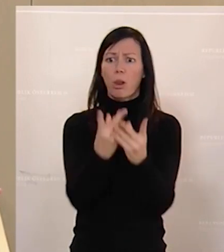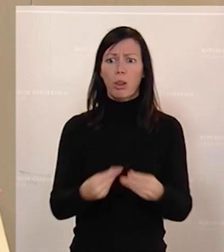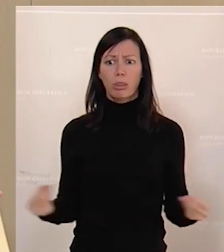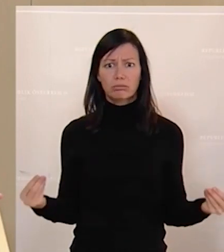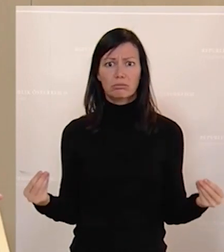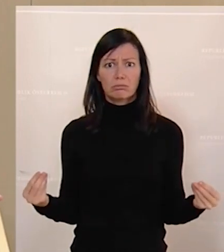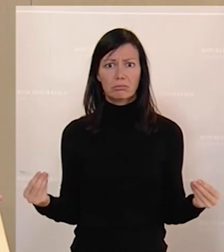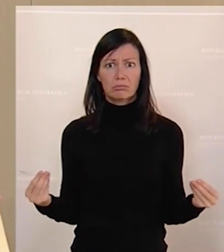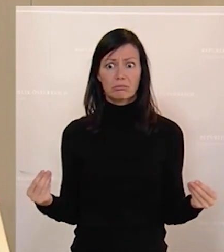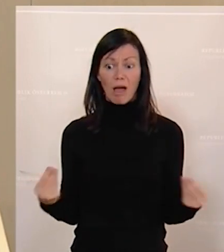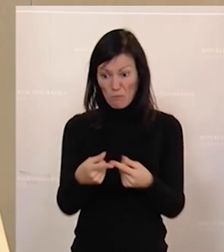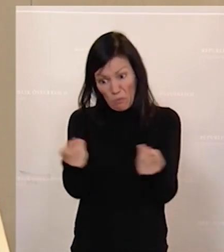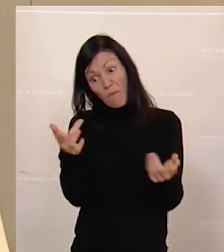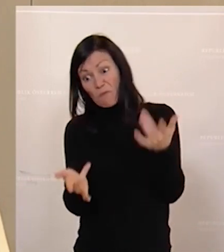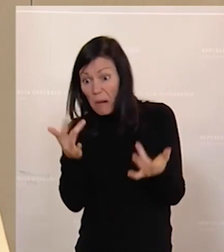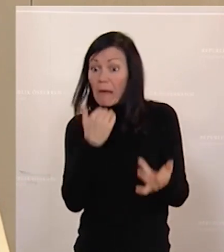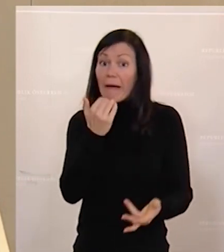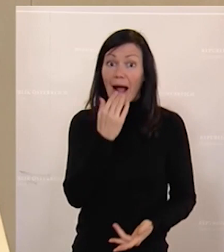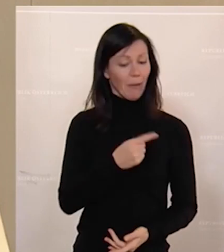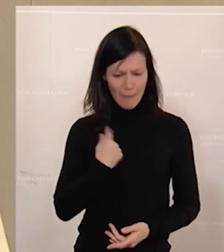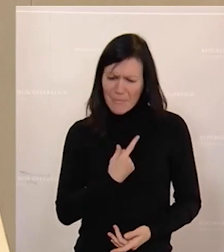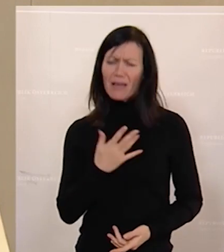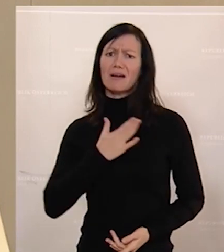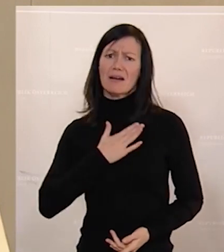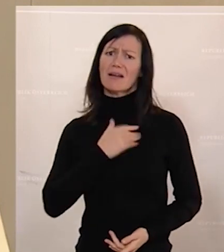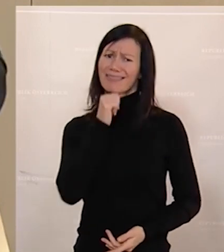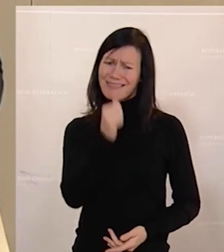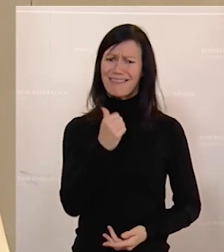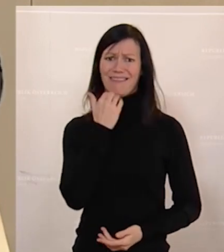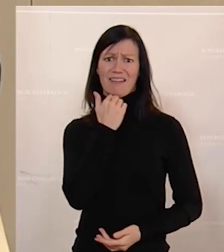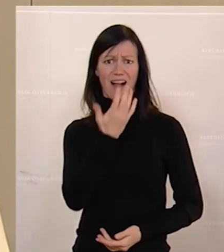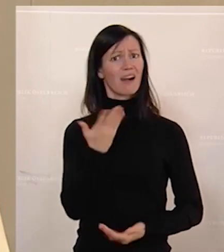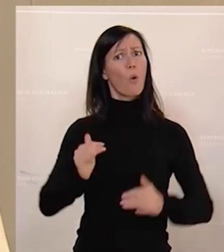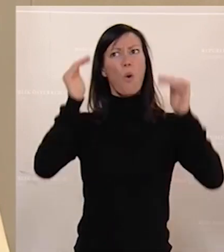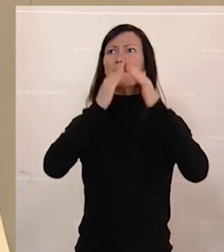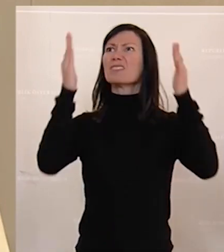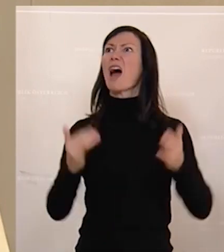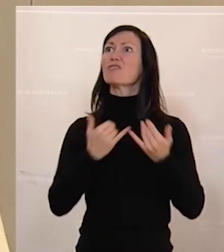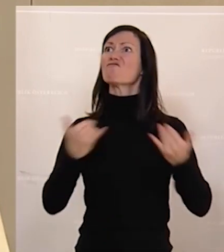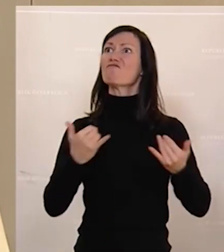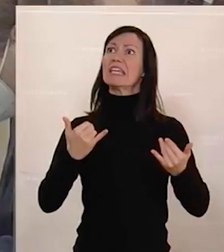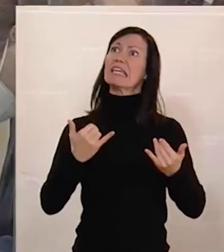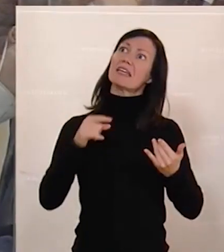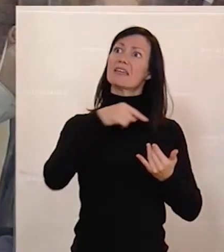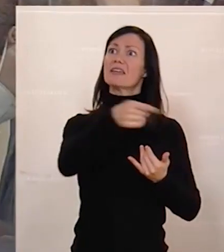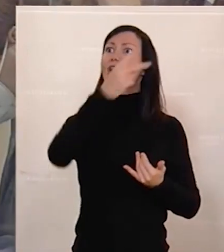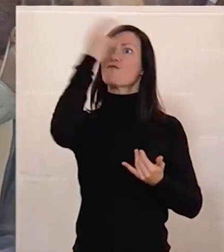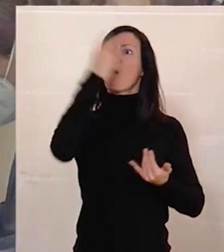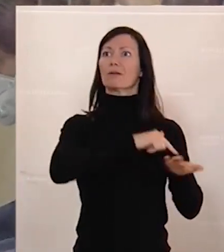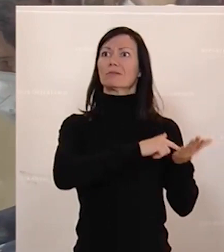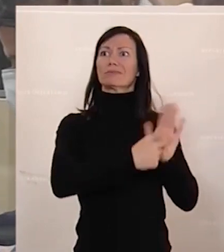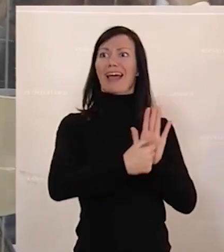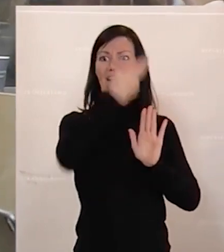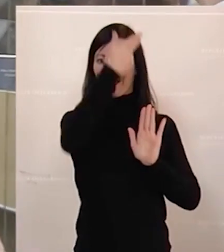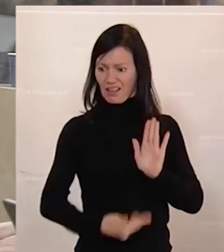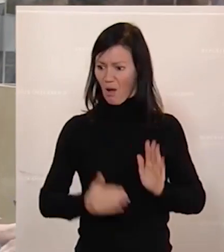mir ist es nicht egal, welches Bild wir auch als Hohes Haus hier der Bevölkerung darstellen nach außen. Und da appelliere ich an Sie, werte Mitglieder